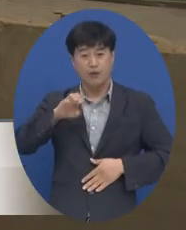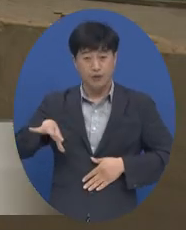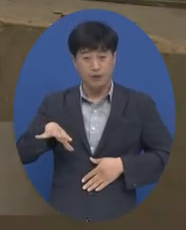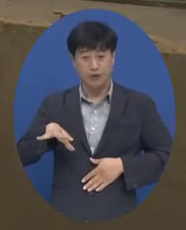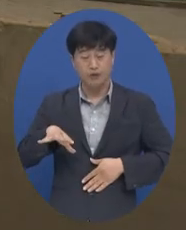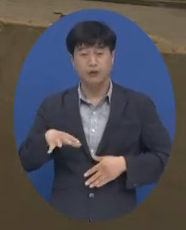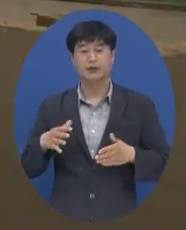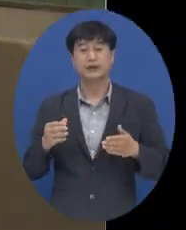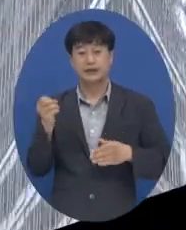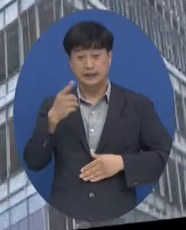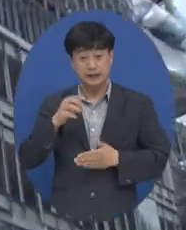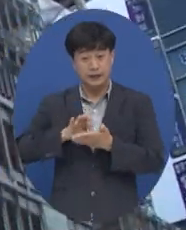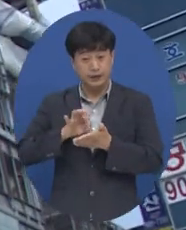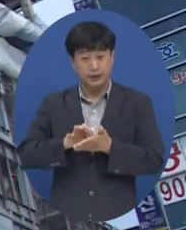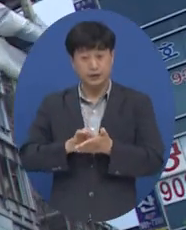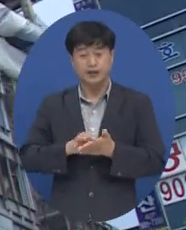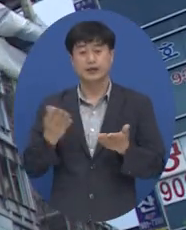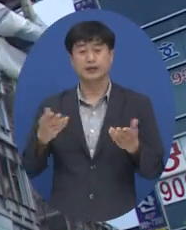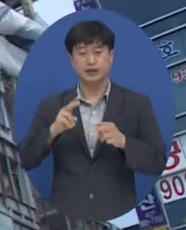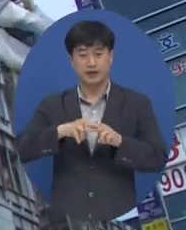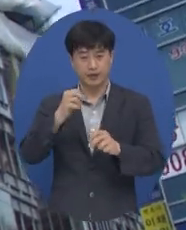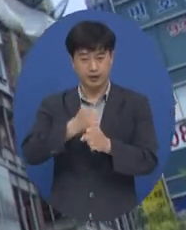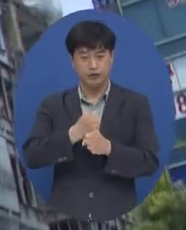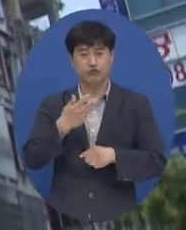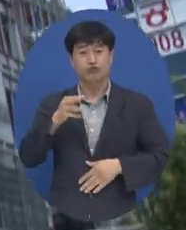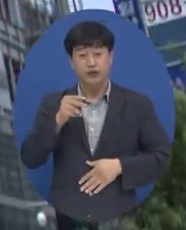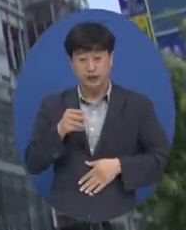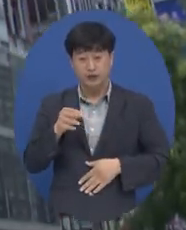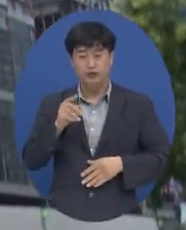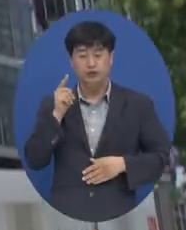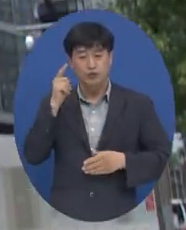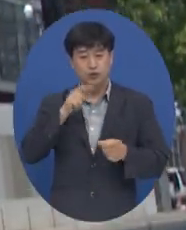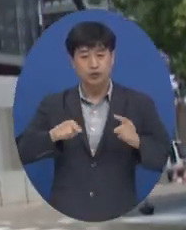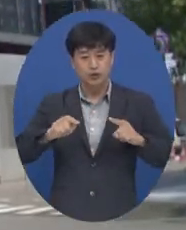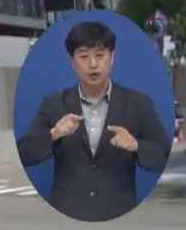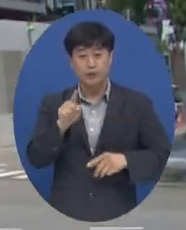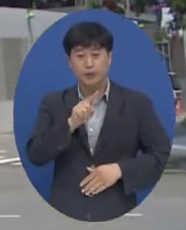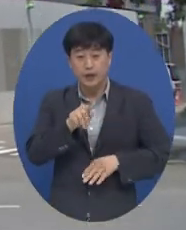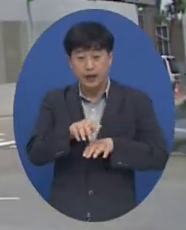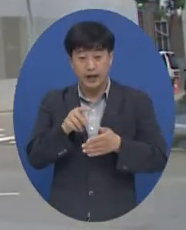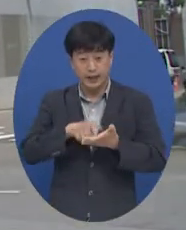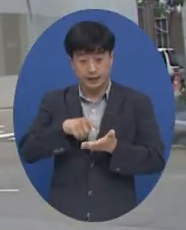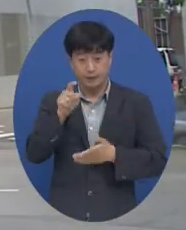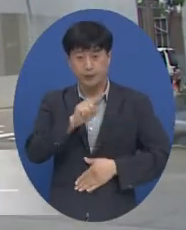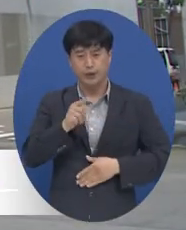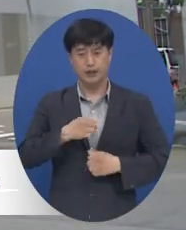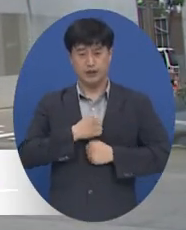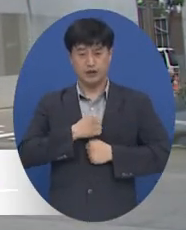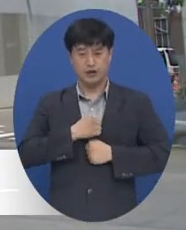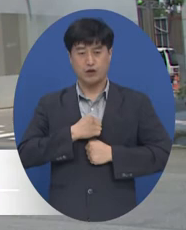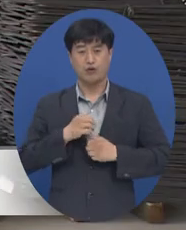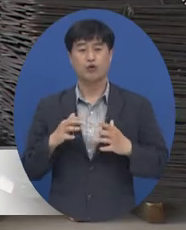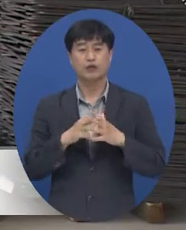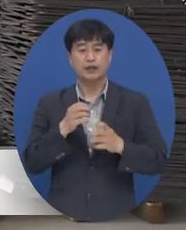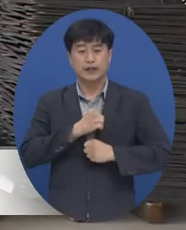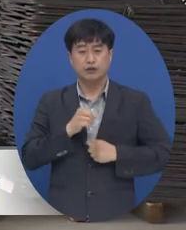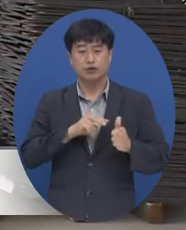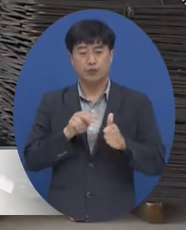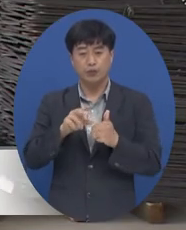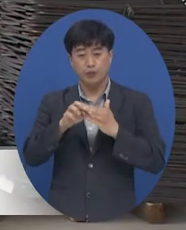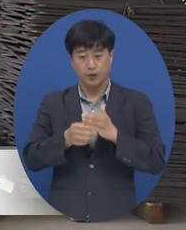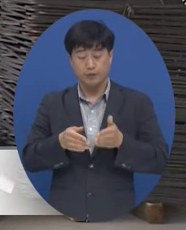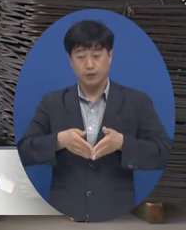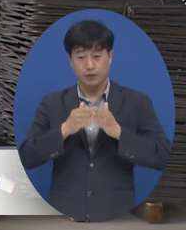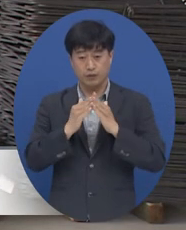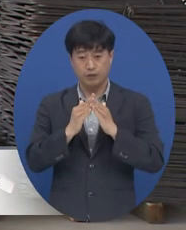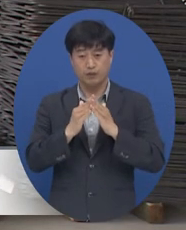서비스 일자리도 만듭니다. 경기도형 뉴딜 정책의 핵심은 안전 분야입니다. 건설 안전 정보 시스템과 건설 일자리